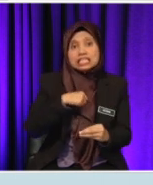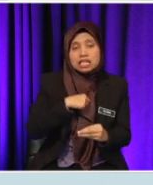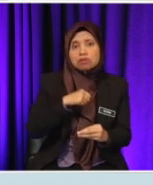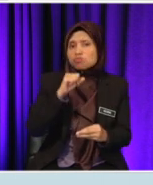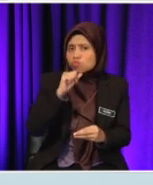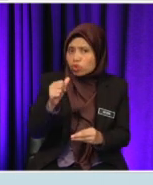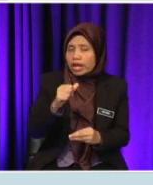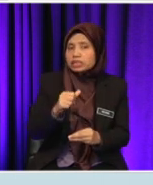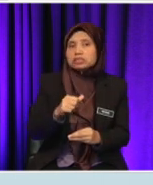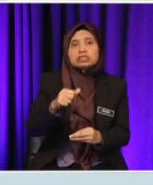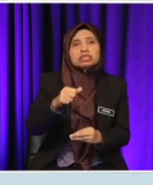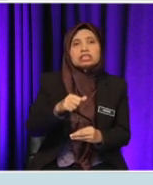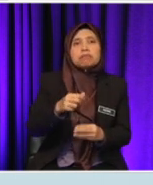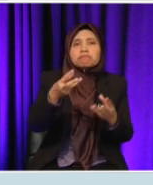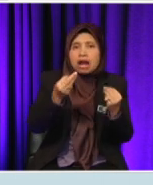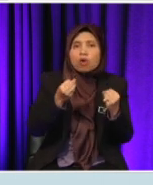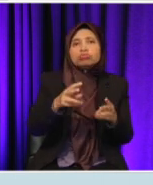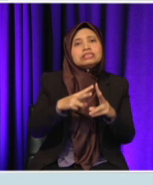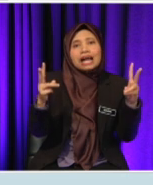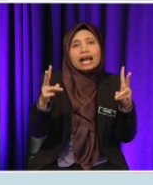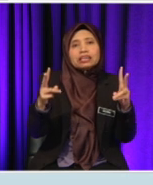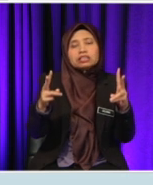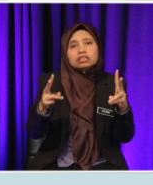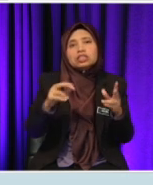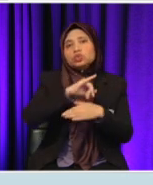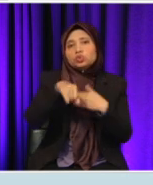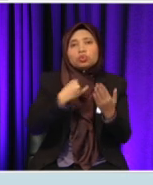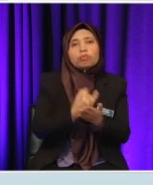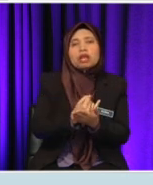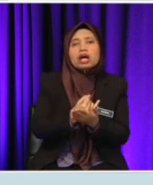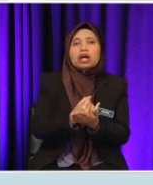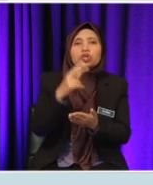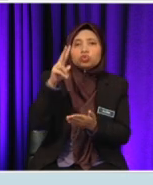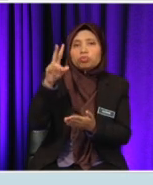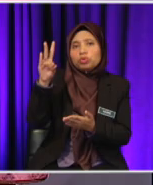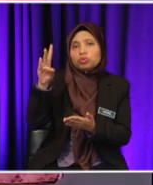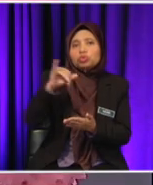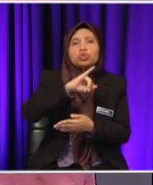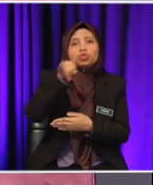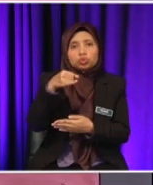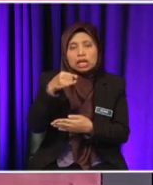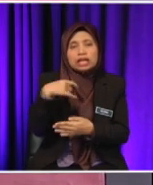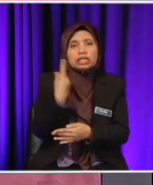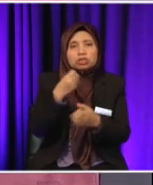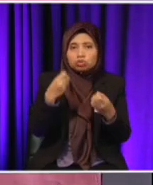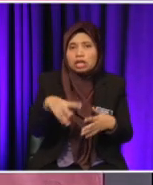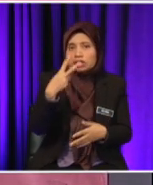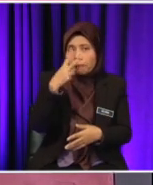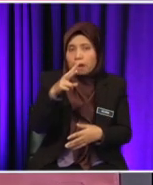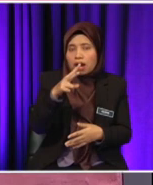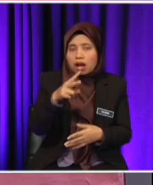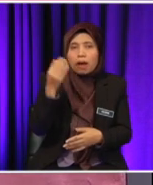karena ini sangat jumlah uang 27 Juta itu masuk sini kita nampak sebaiknya